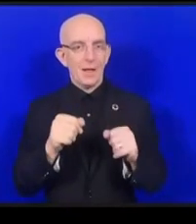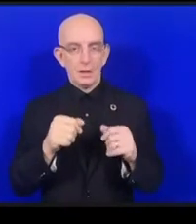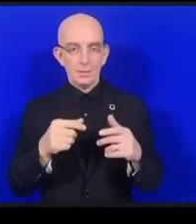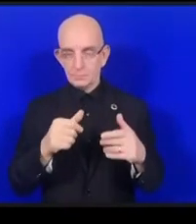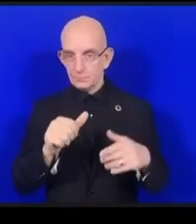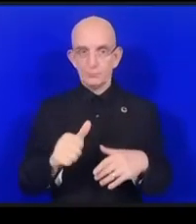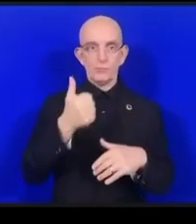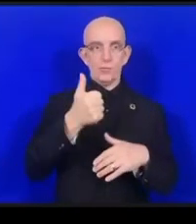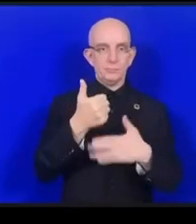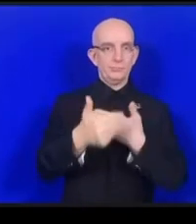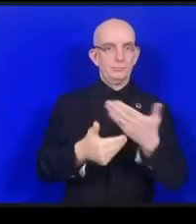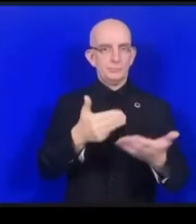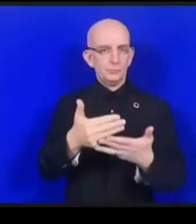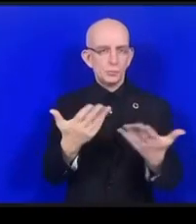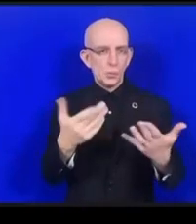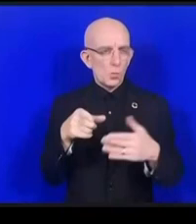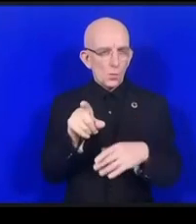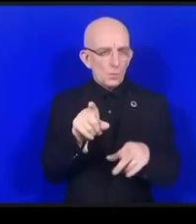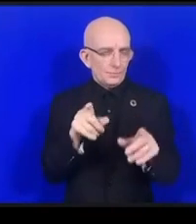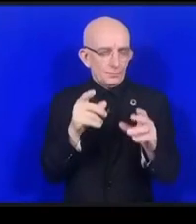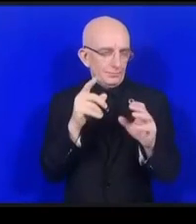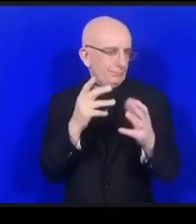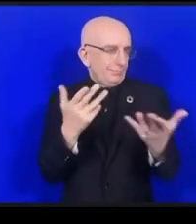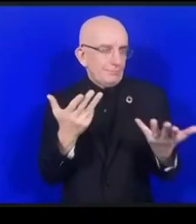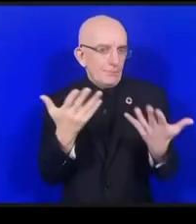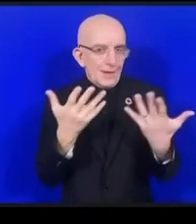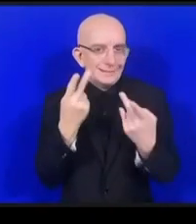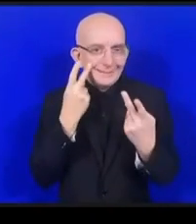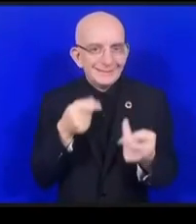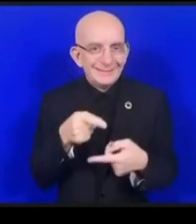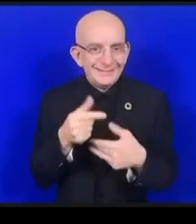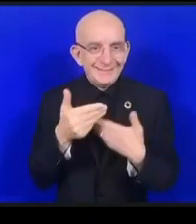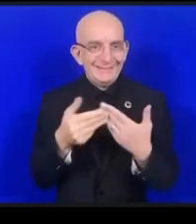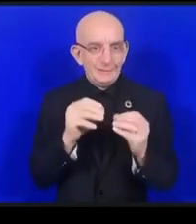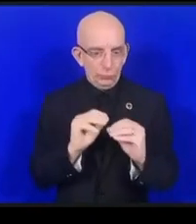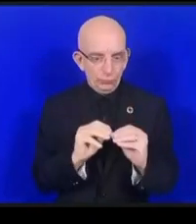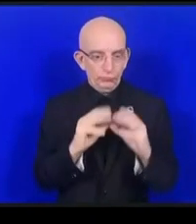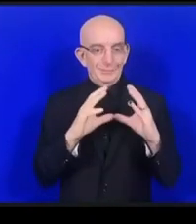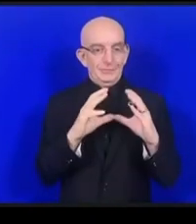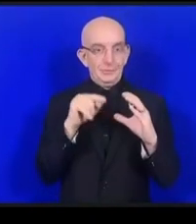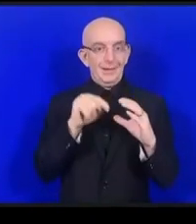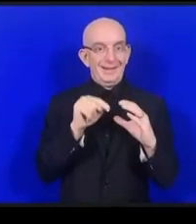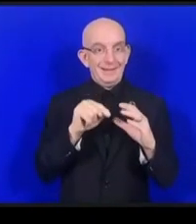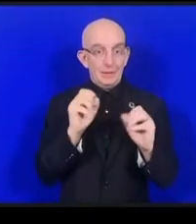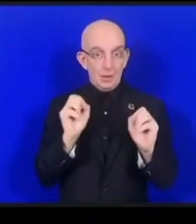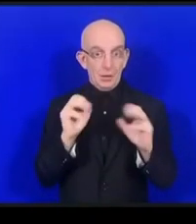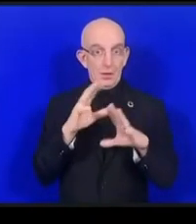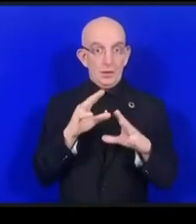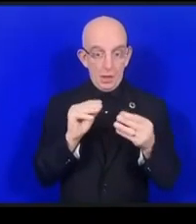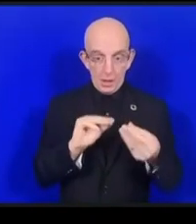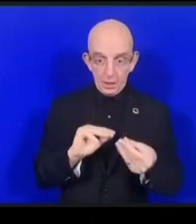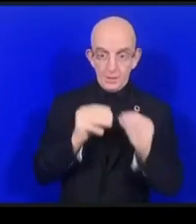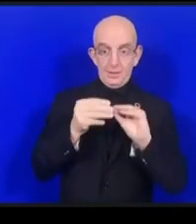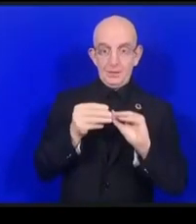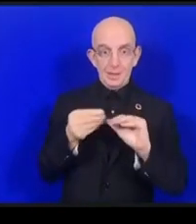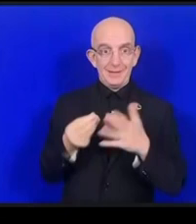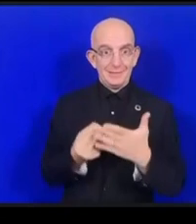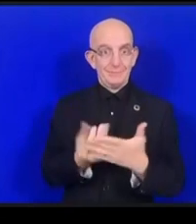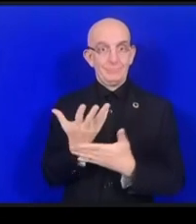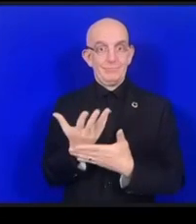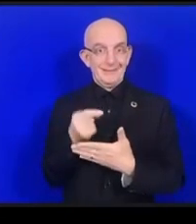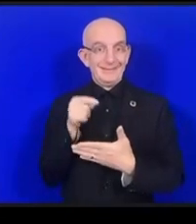создания учебных программ и создани учебных ресурсов И ещё я хочу добавить следующее